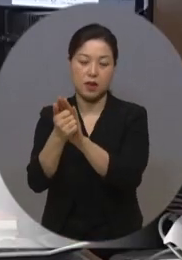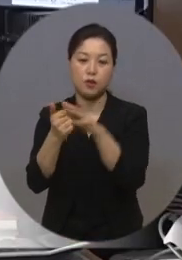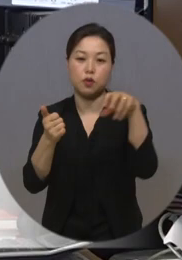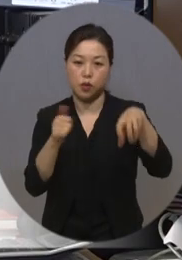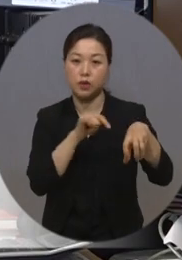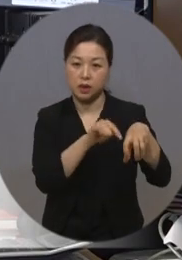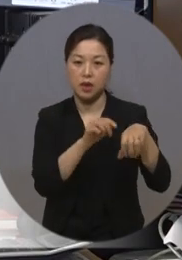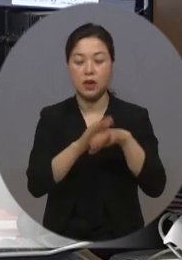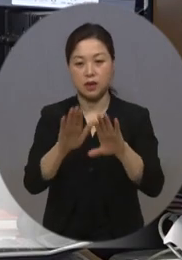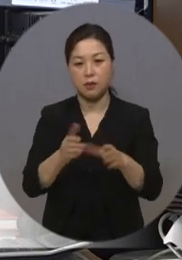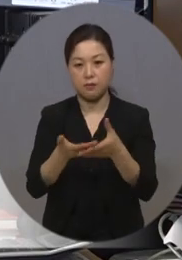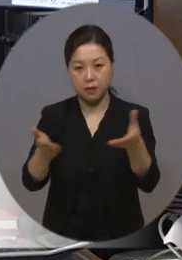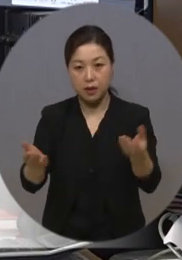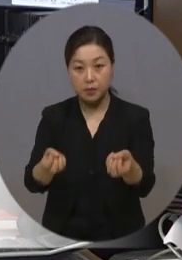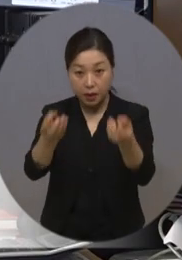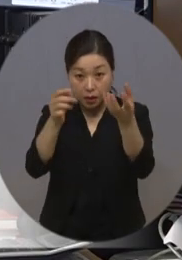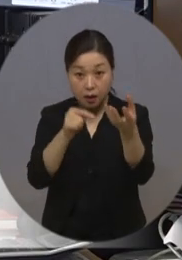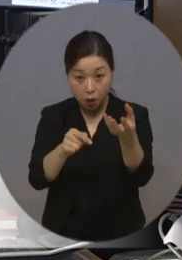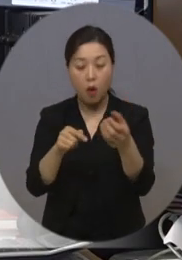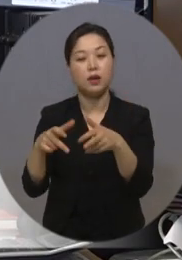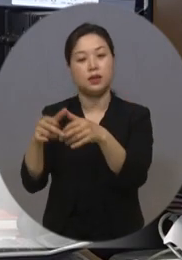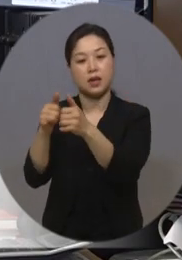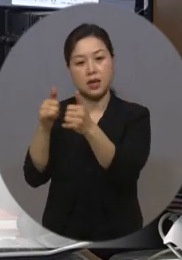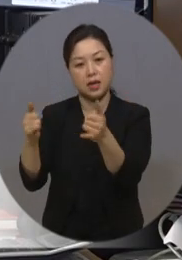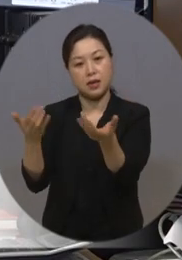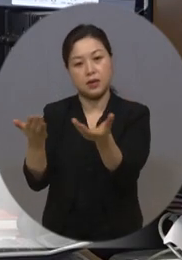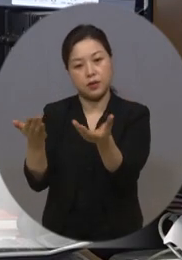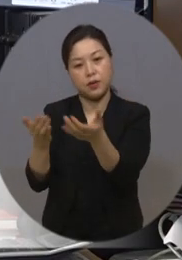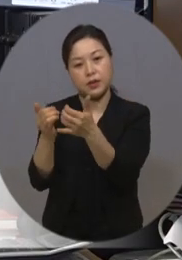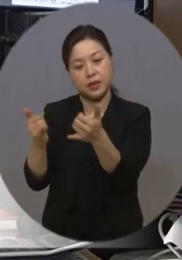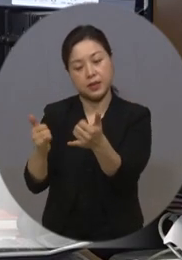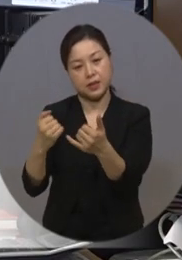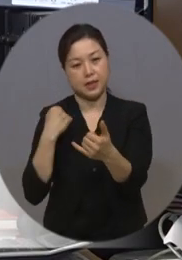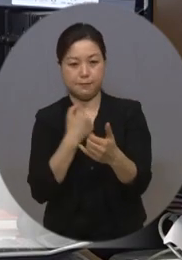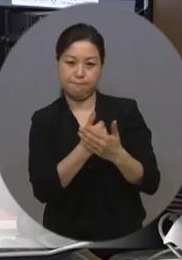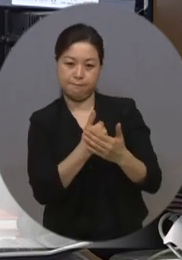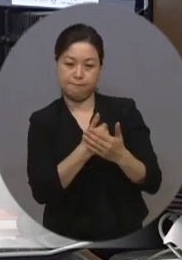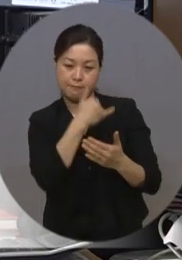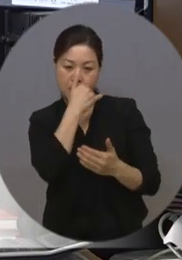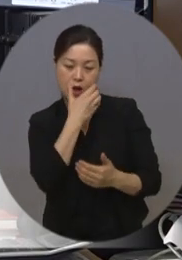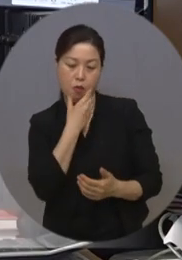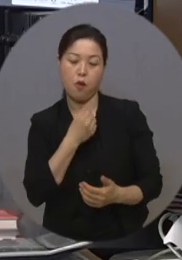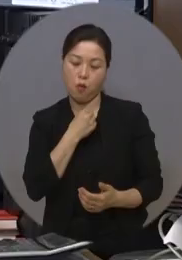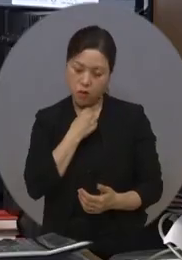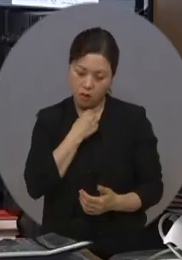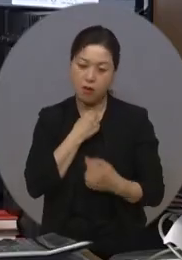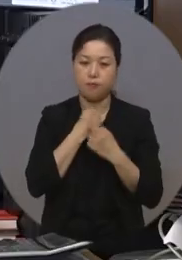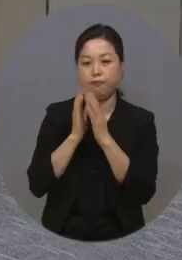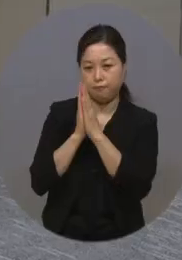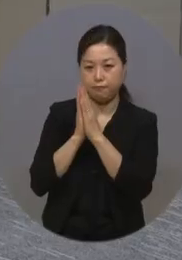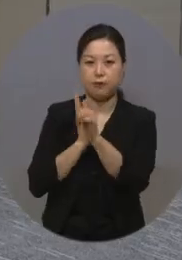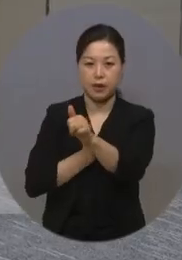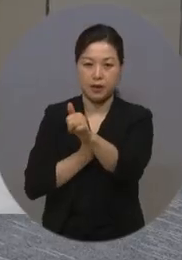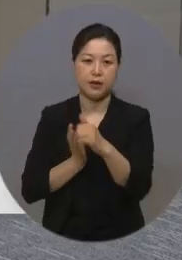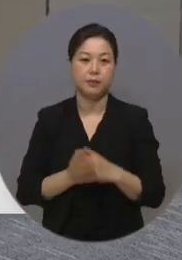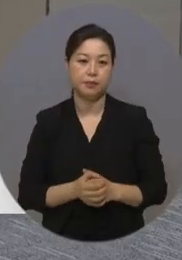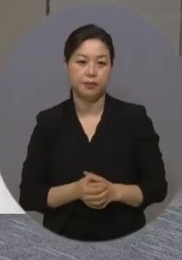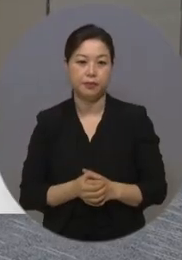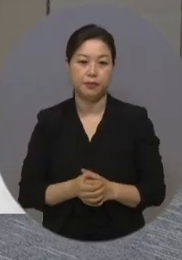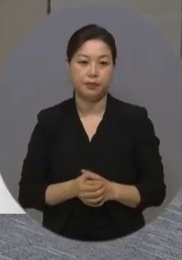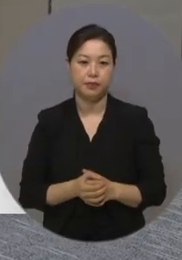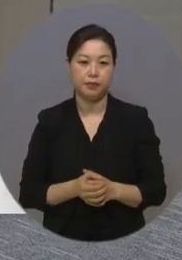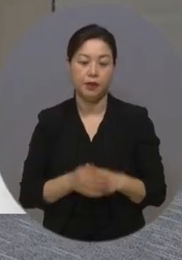행사로 인해서 장애인 근로자들이 조금이나마 힘이 되고 행복했으면 하는 바램입니다 10개